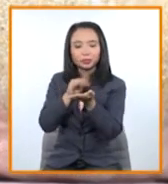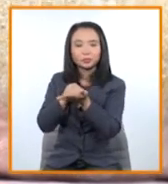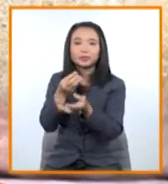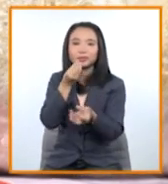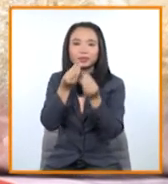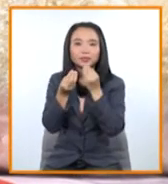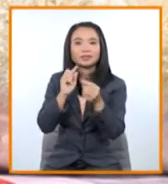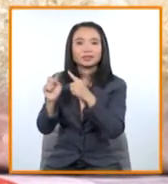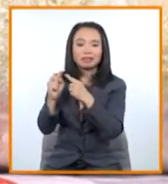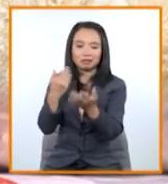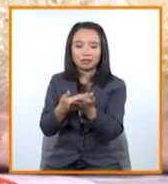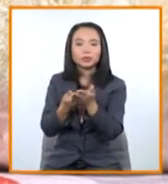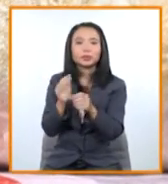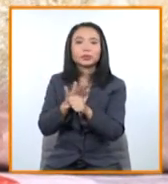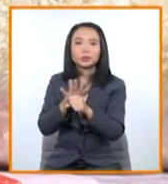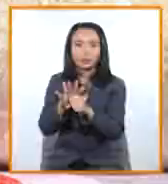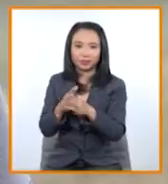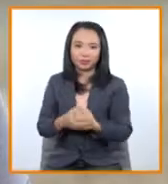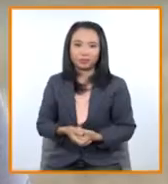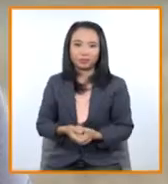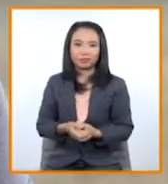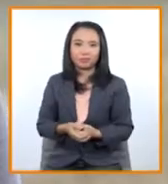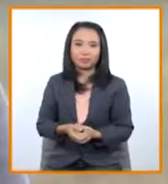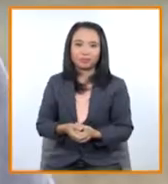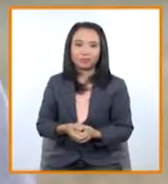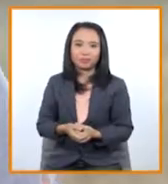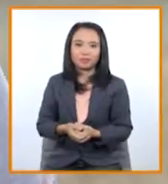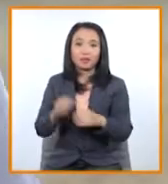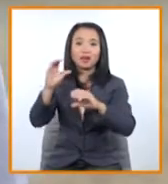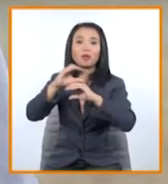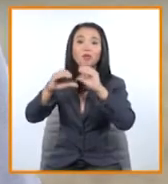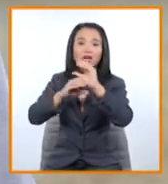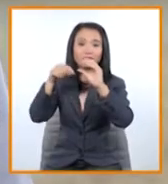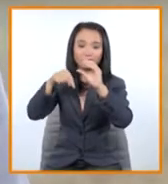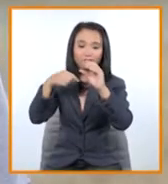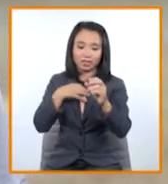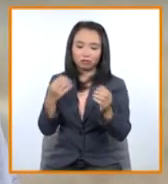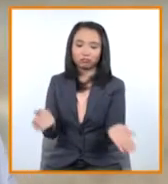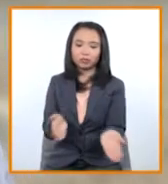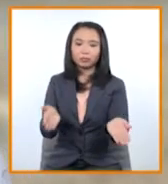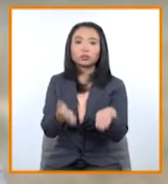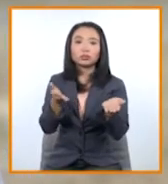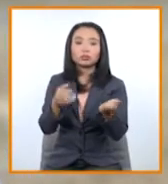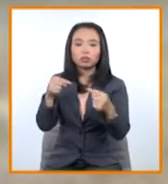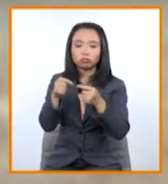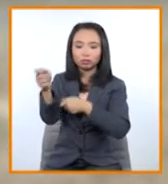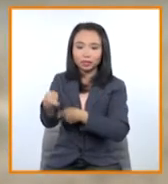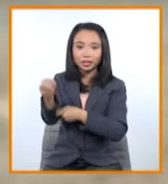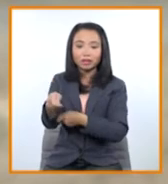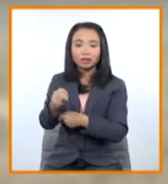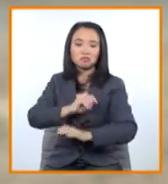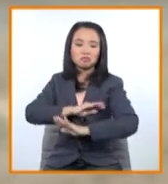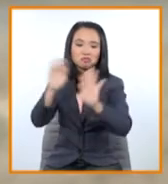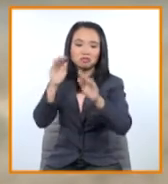า โครงการ3000โมเดลเราอยากจะส่งเสริมให้เกษตรกรเนี่ยนะครับเลิกการทำสารเคมี